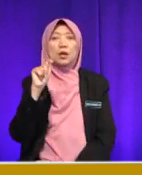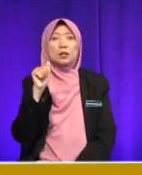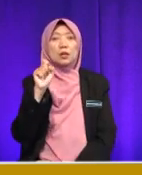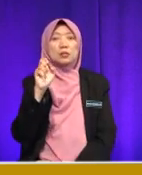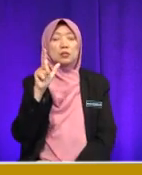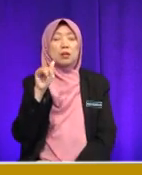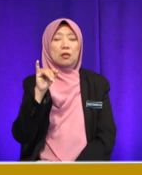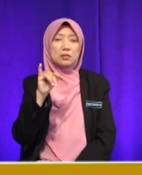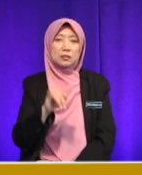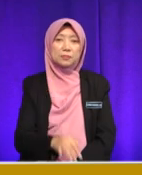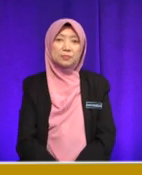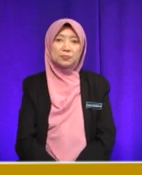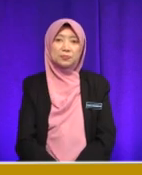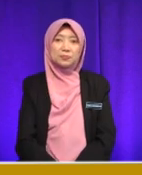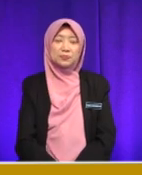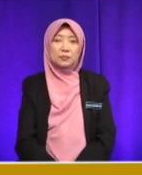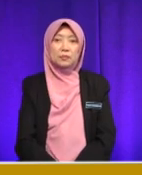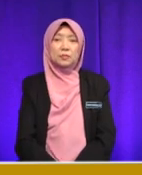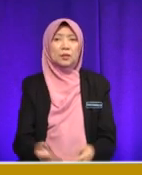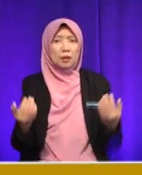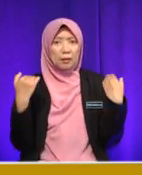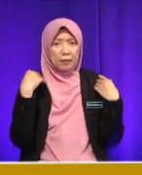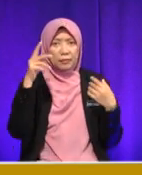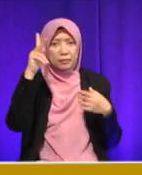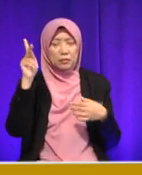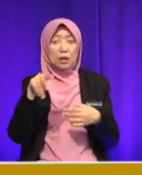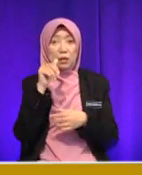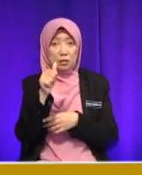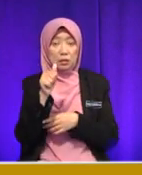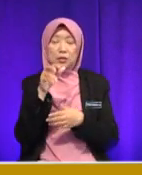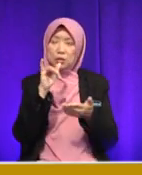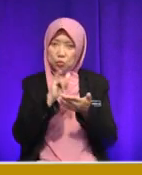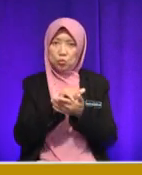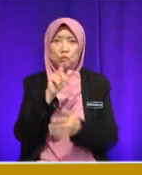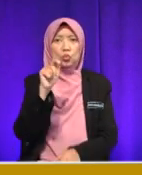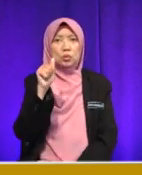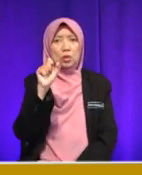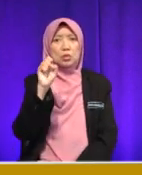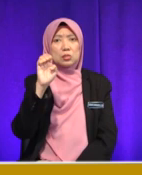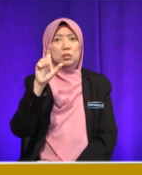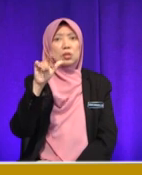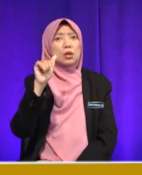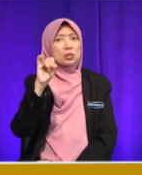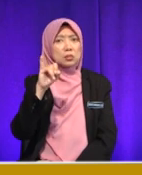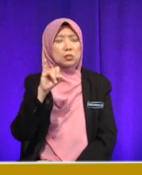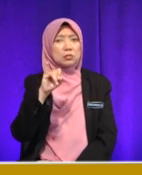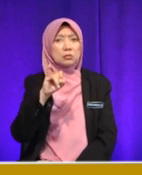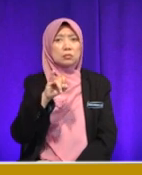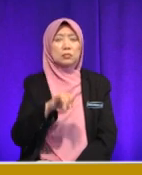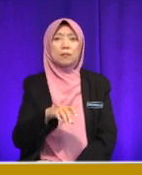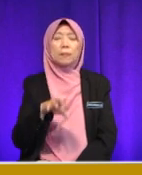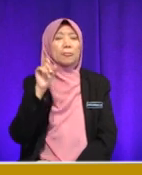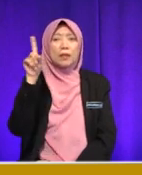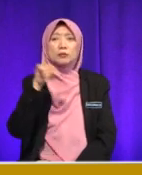baik. Kita lihat. Adakah A itu tesselasi? Mungkin kita tanya mereka ke semua daripada